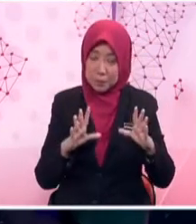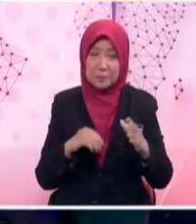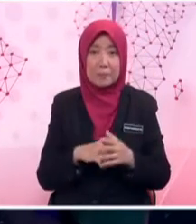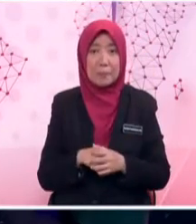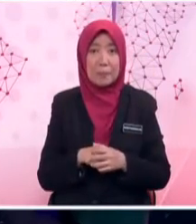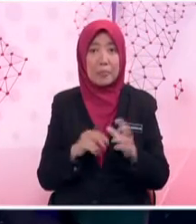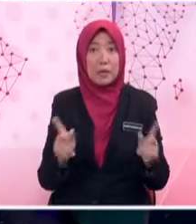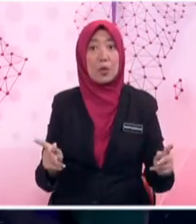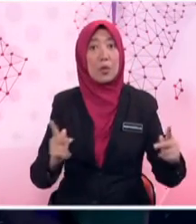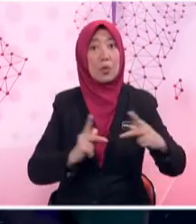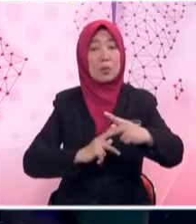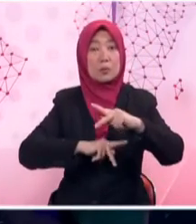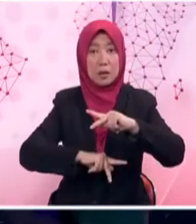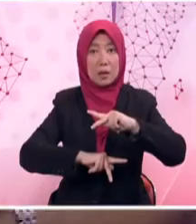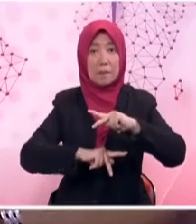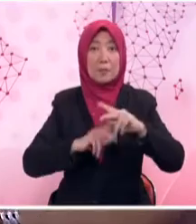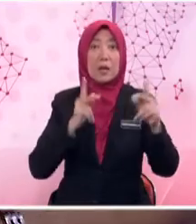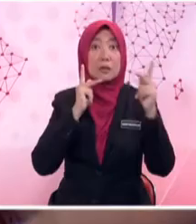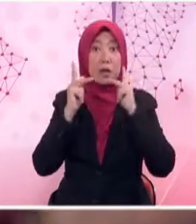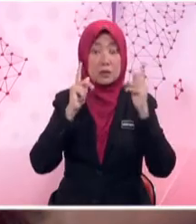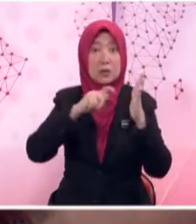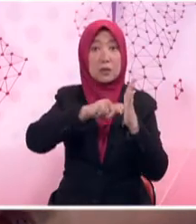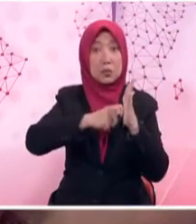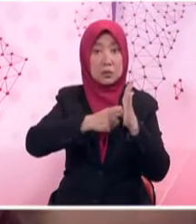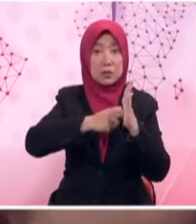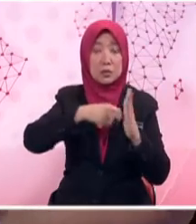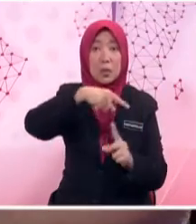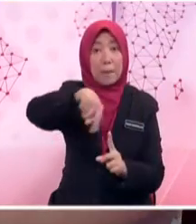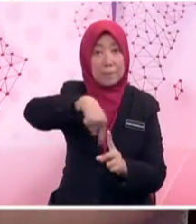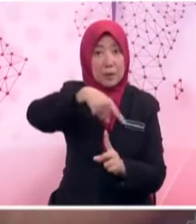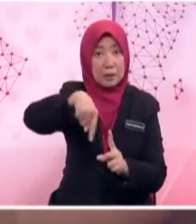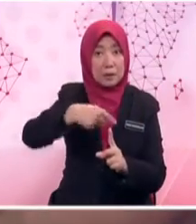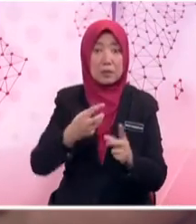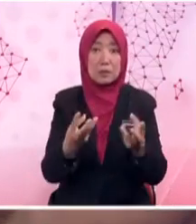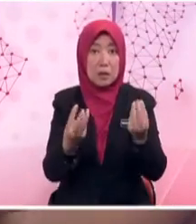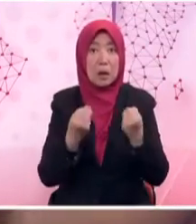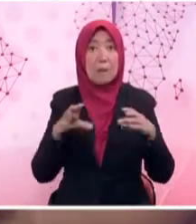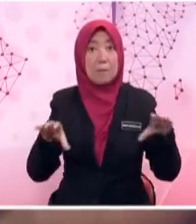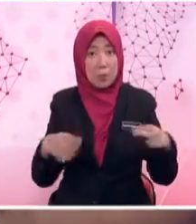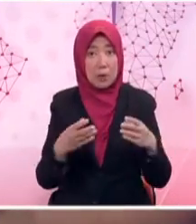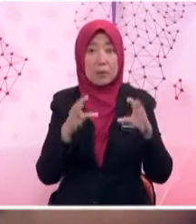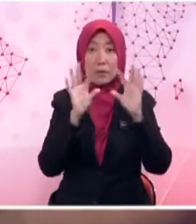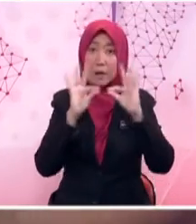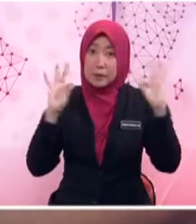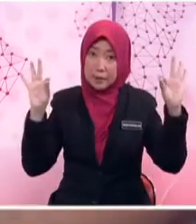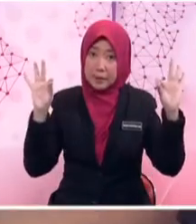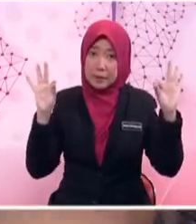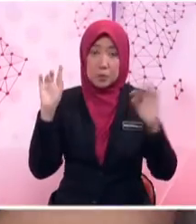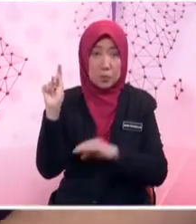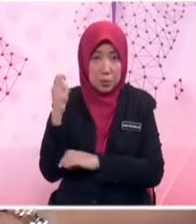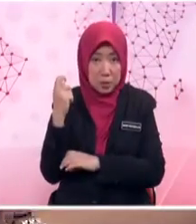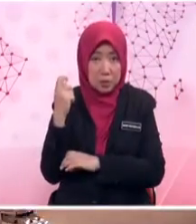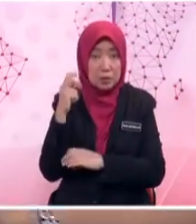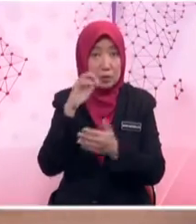kata kunci ni, bila nak buat ayat saja, cuba ingat kotak kata kunci cikgu ni. Memang senang sekali. Yang